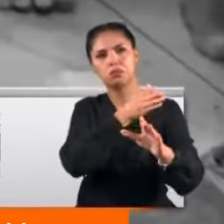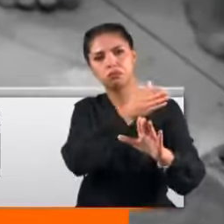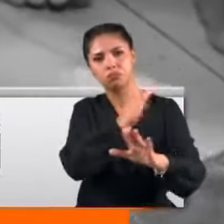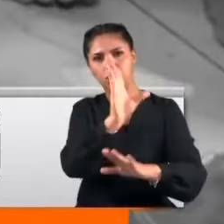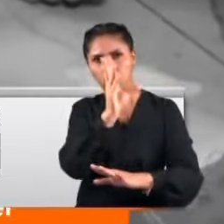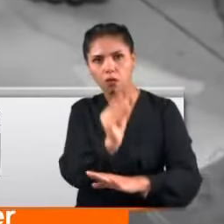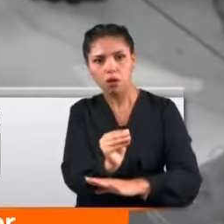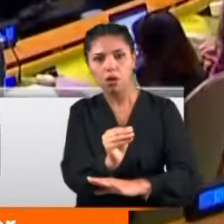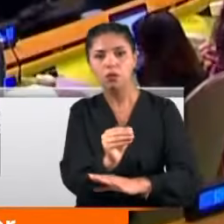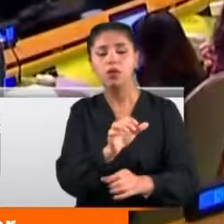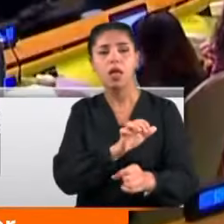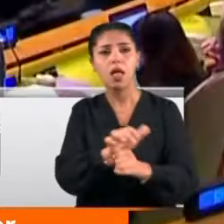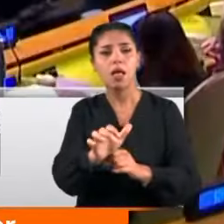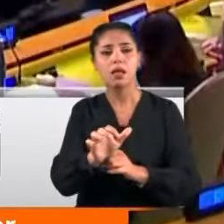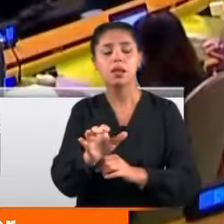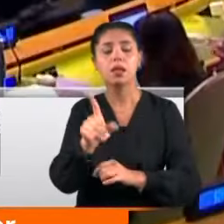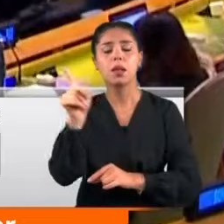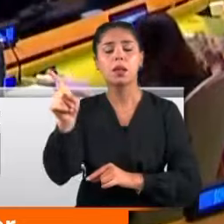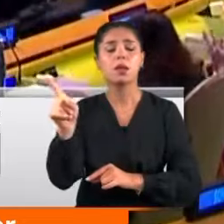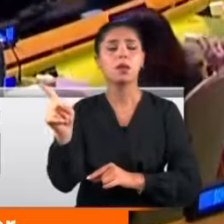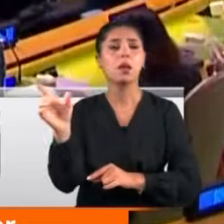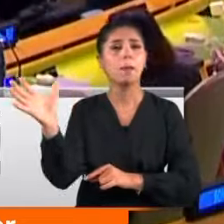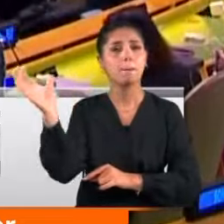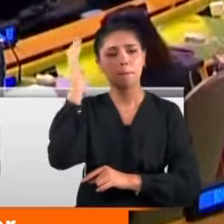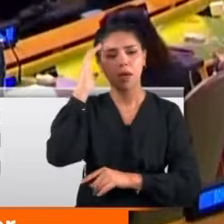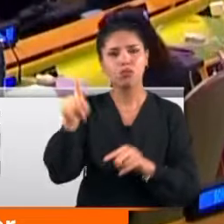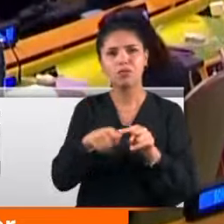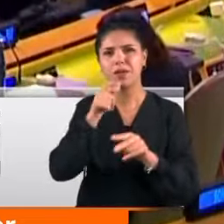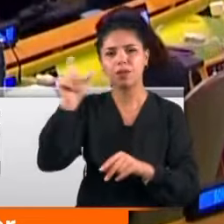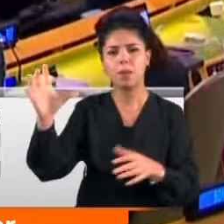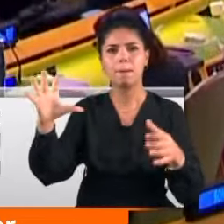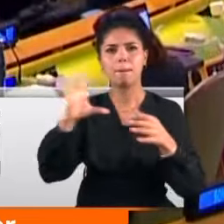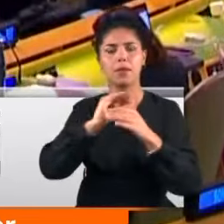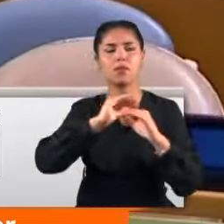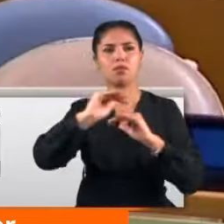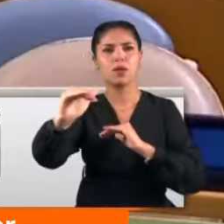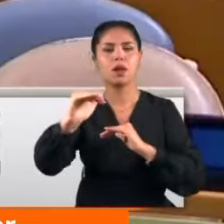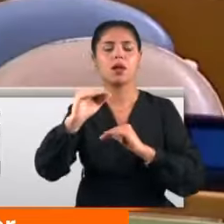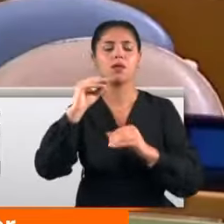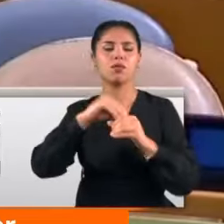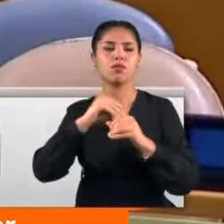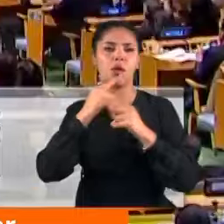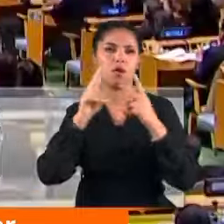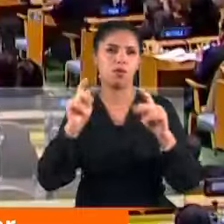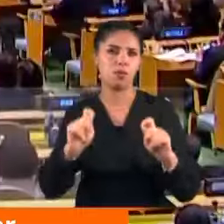Soykırımın mimarı o şartı muhtemelen Birleşmiş Milletler'e hitabında duyuracak.